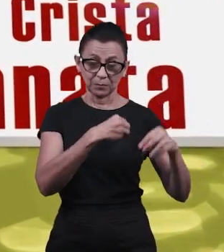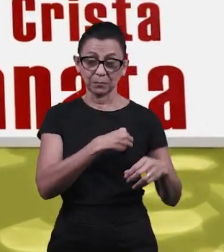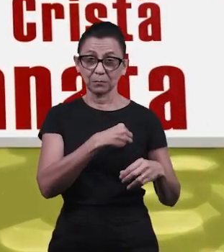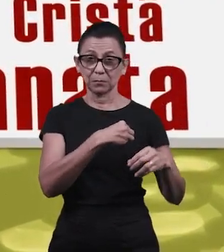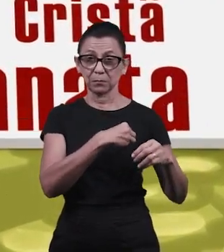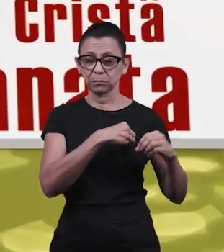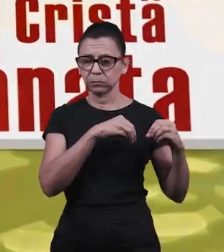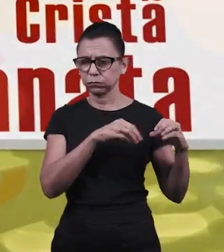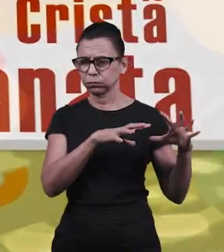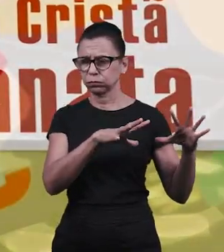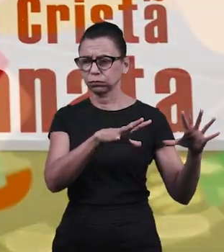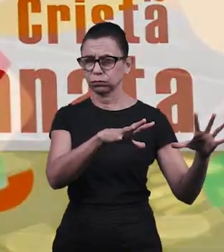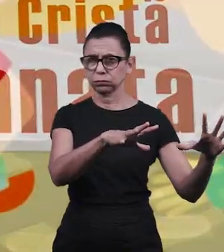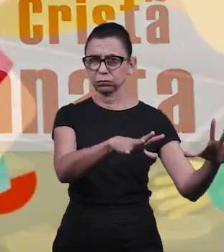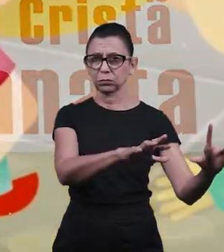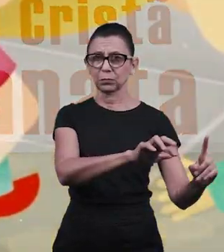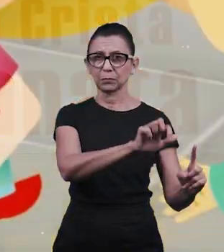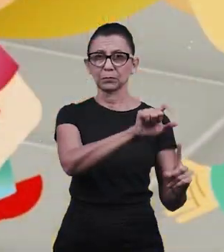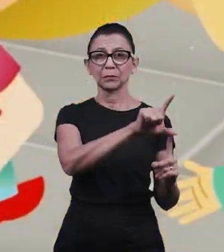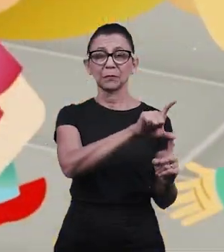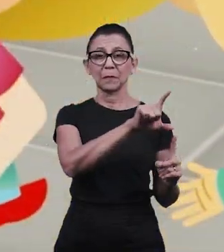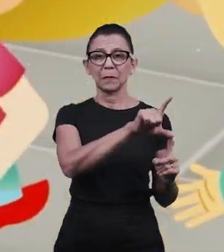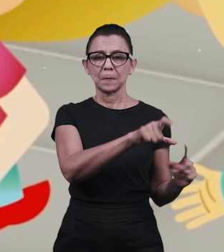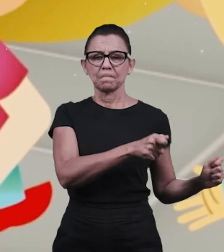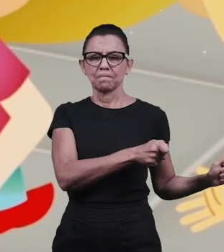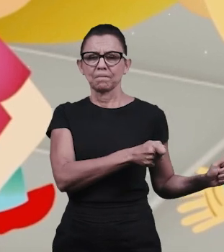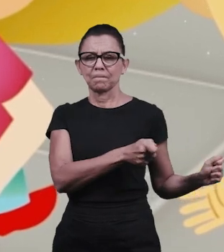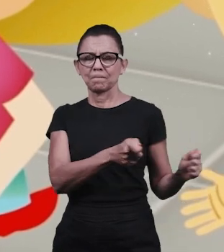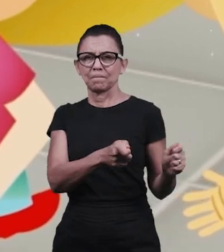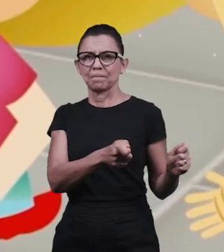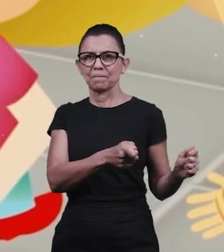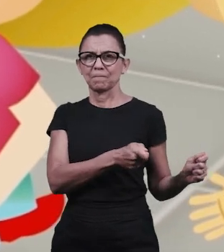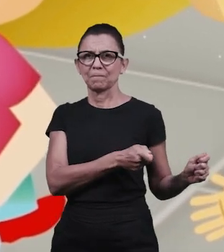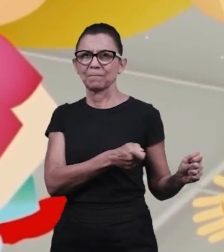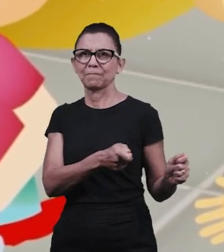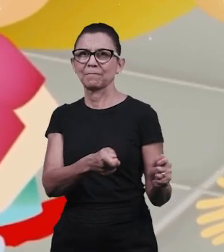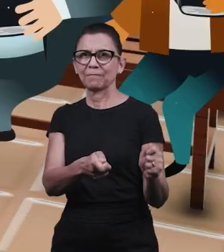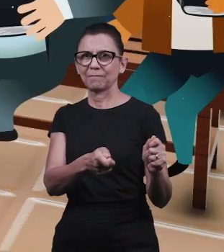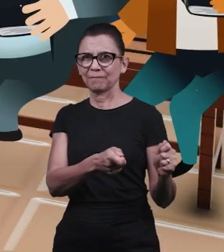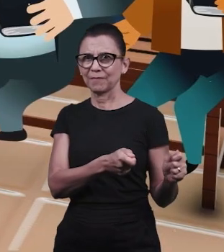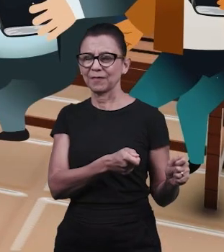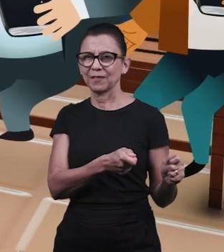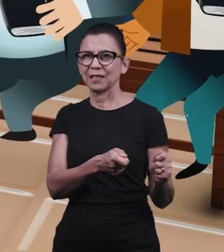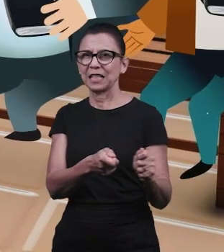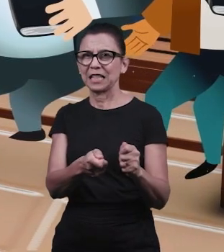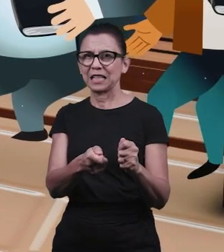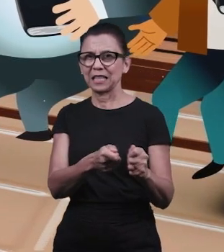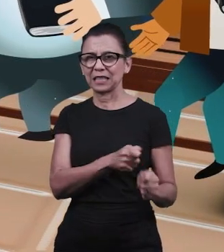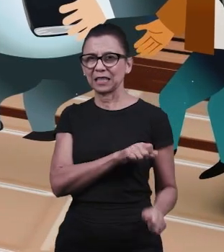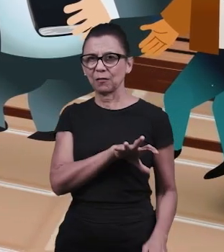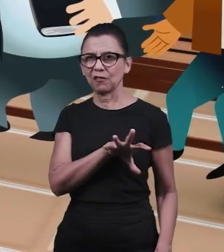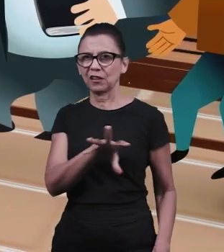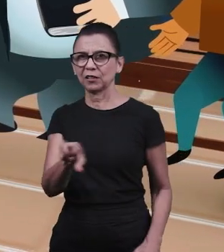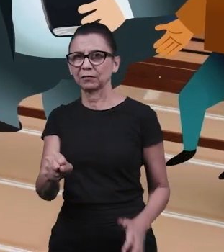то Искуситель, он пытается помешать нам.